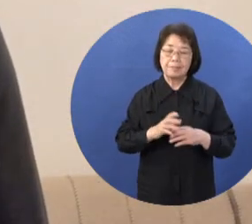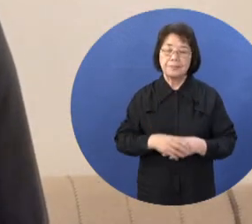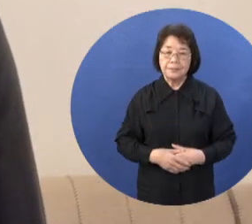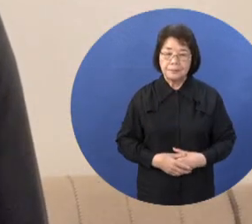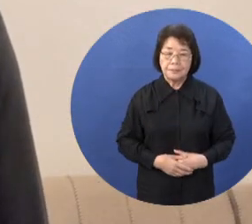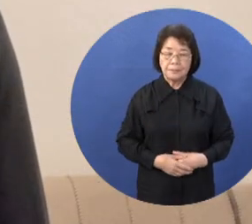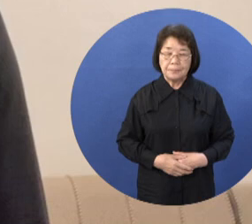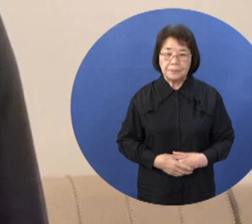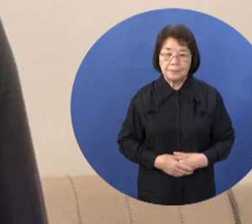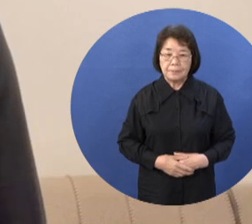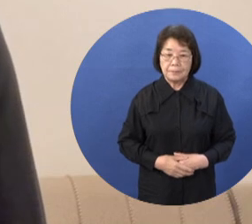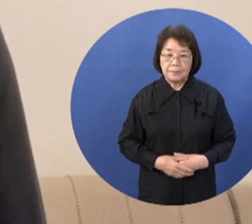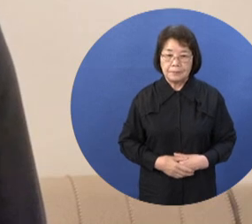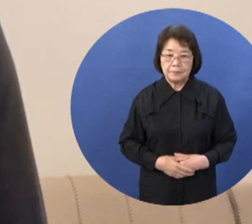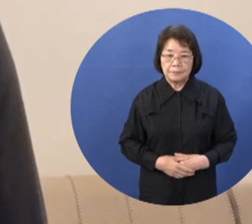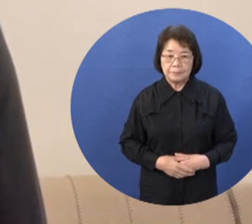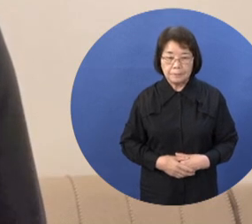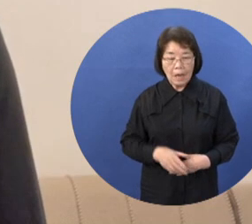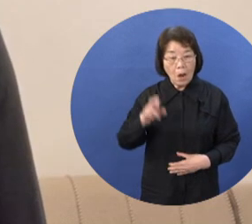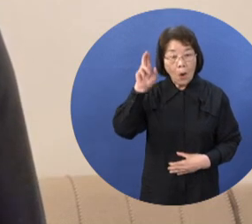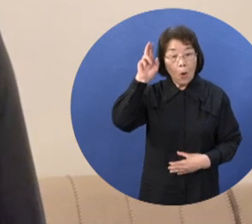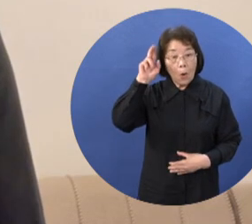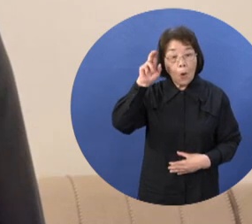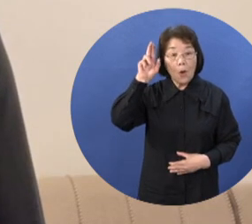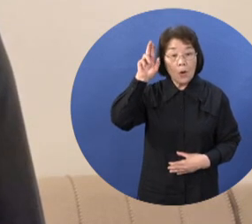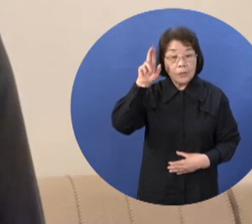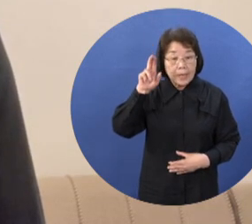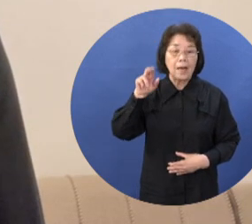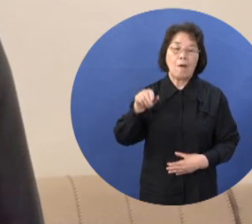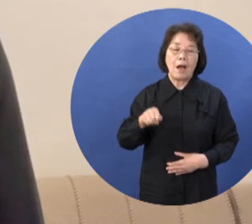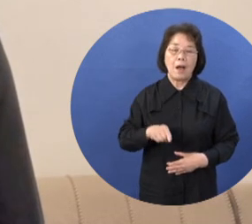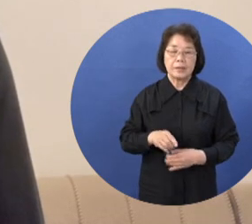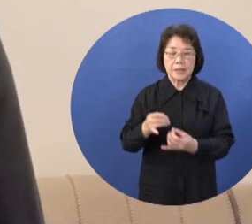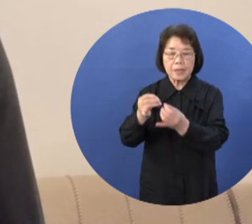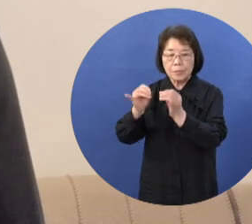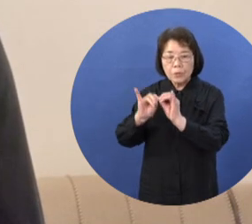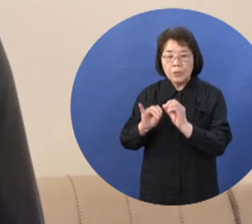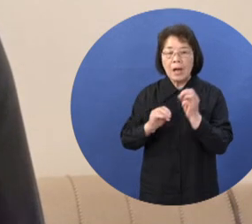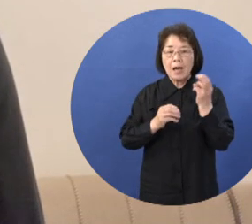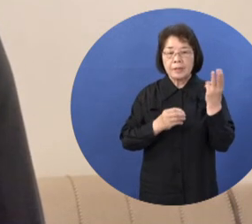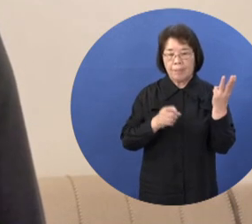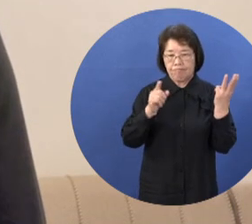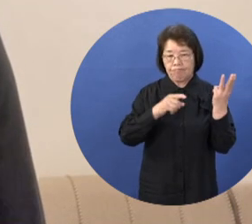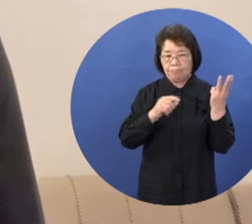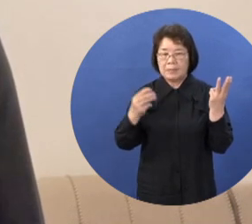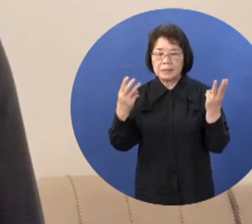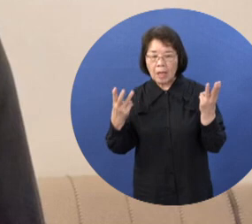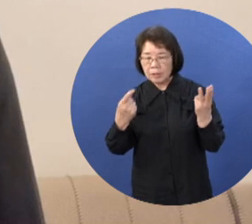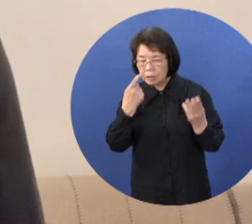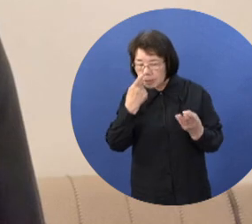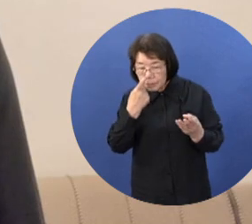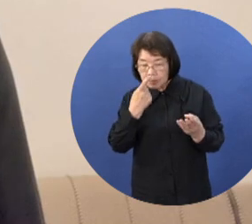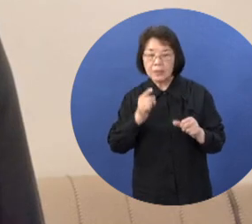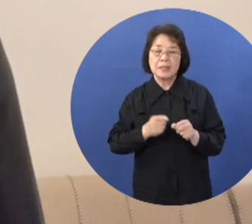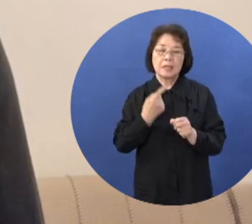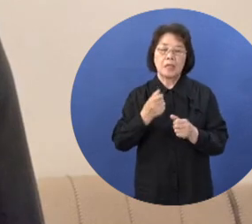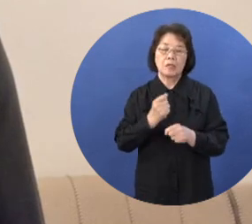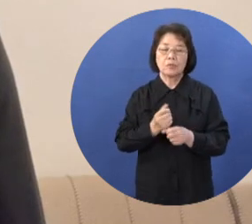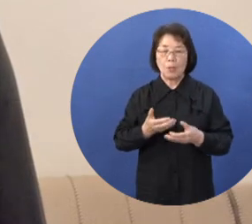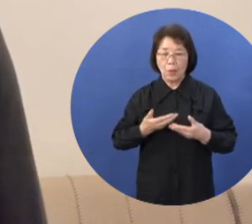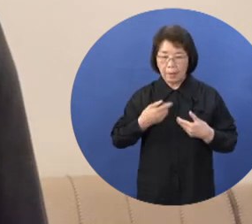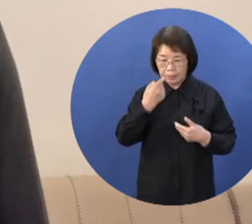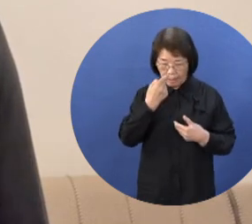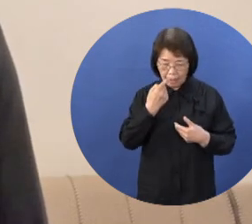。大阪ダイムは自分が 3X3 を始めるきっかけとなったチームで、すごい思い入れがあります